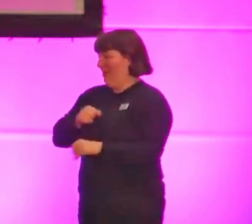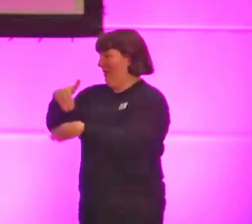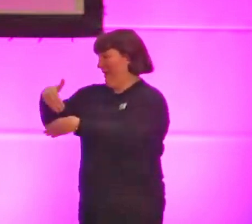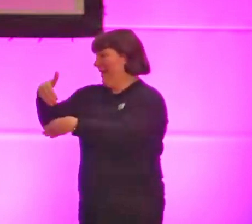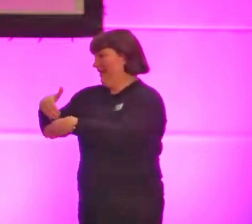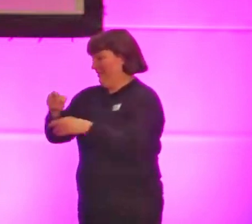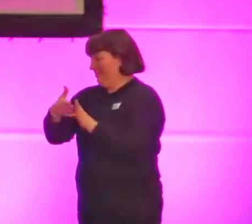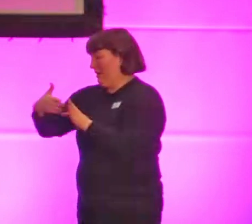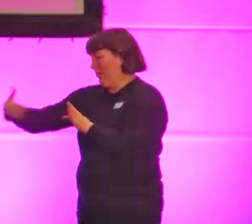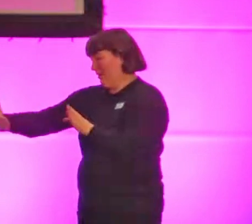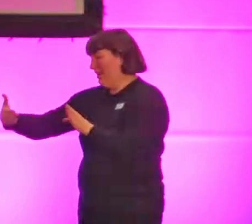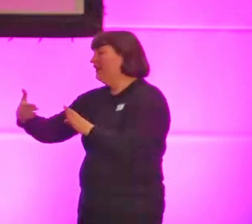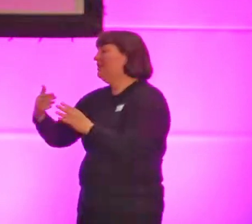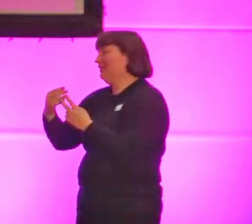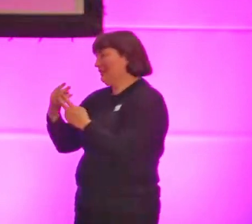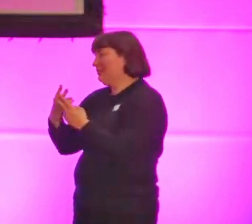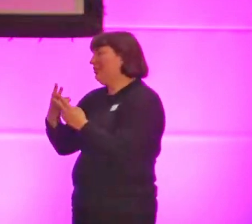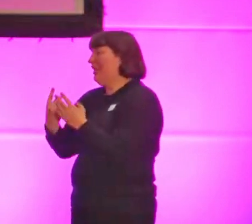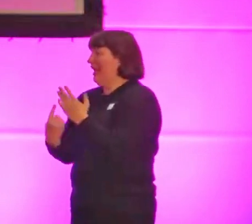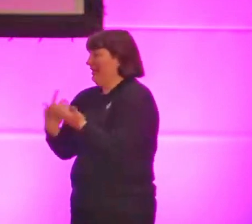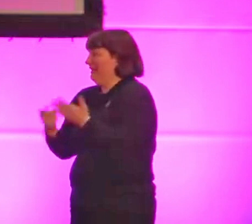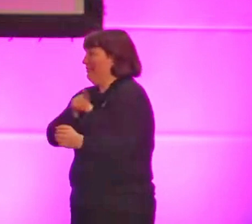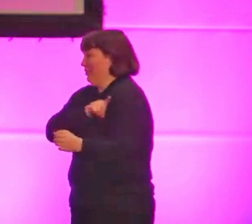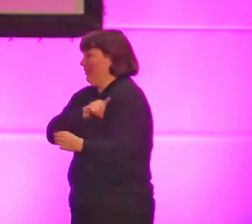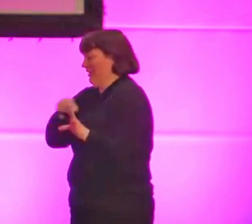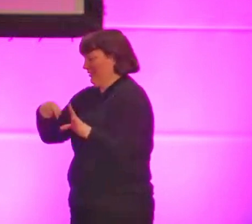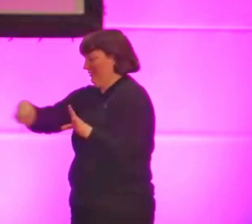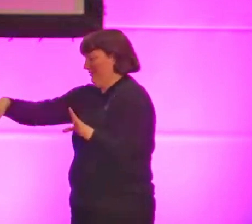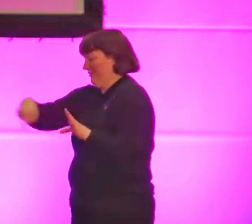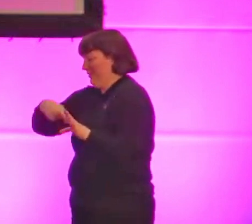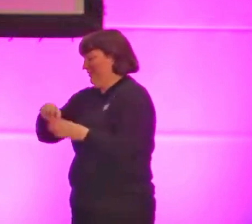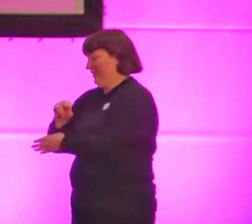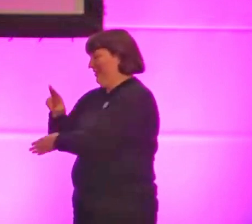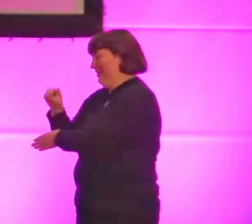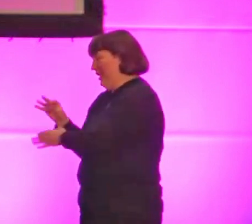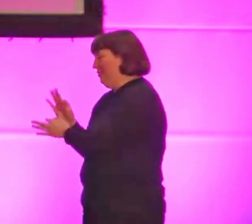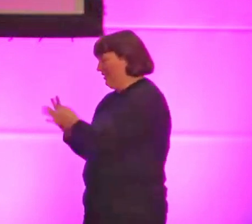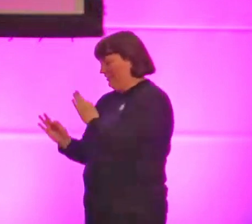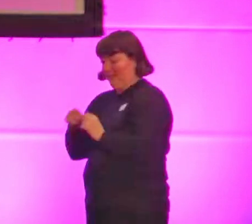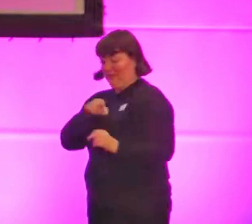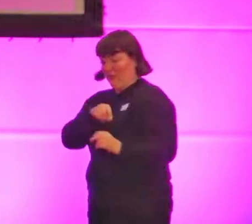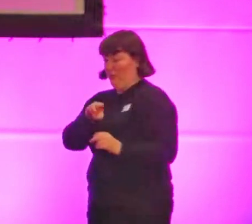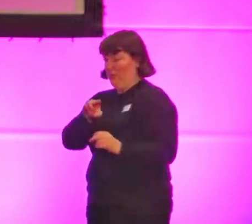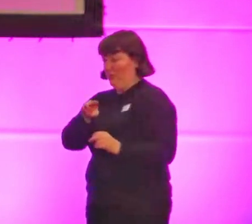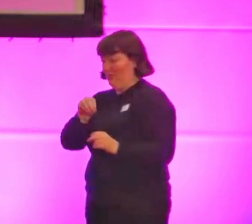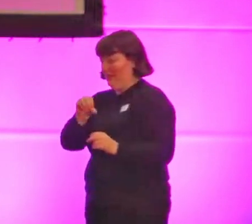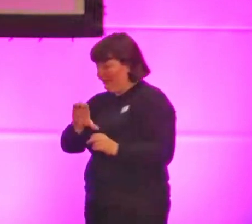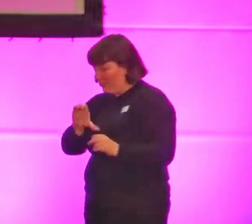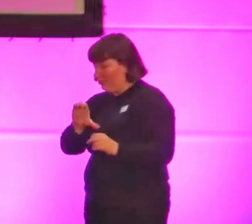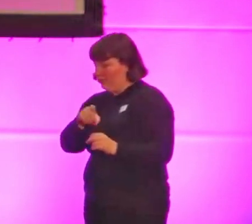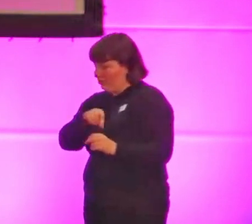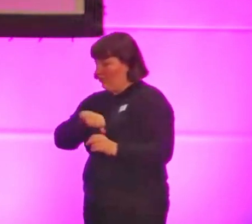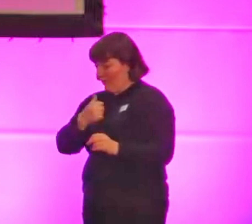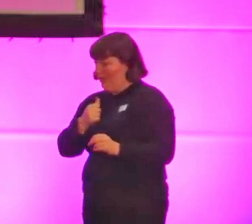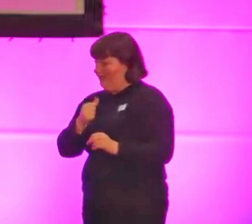den här perioden. Så det var ju en del som just det. Det var det vi skulle komma till. För Magnus, du fick ju sen utstå en hel